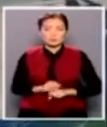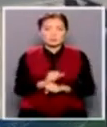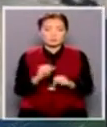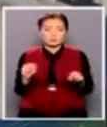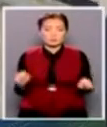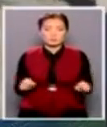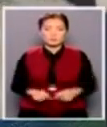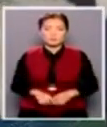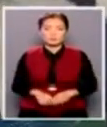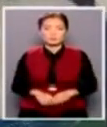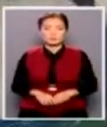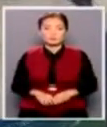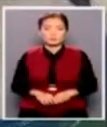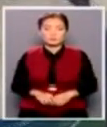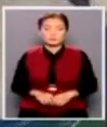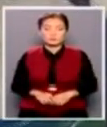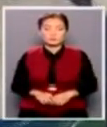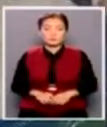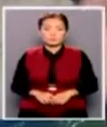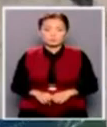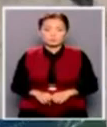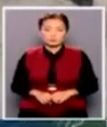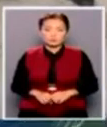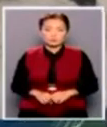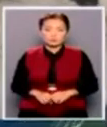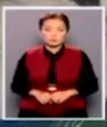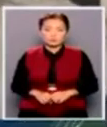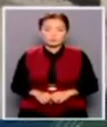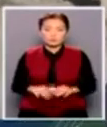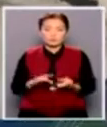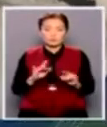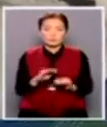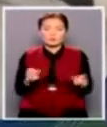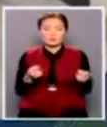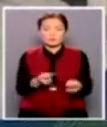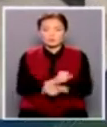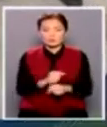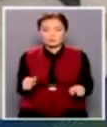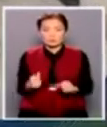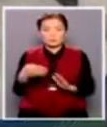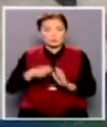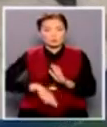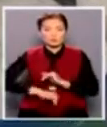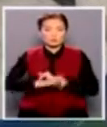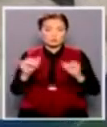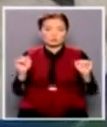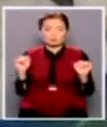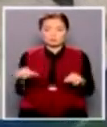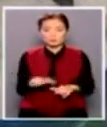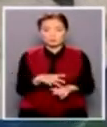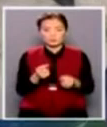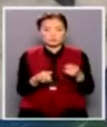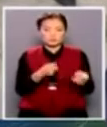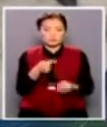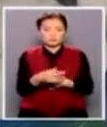деп та, балдар тастамасын деген оймен да. Ондай бола берсе, соған сені тастап кете беремін, может, біреу